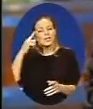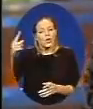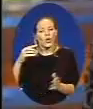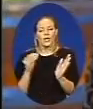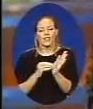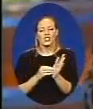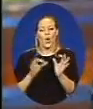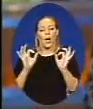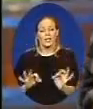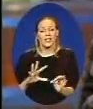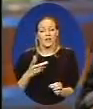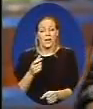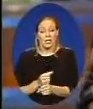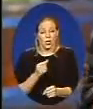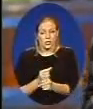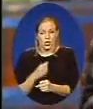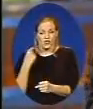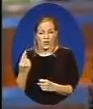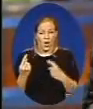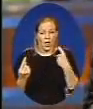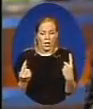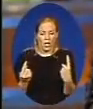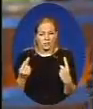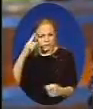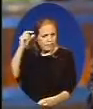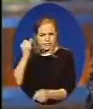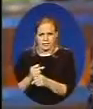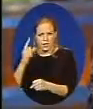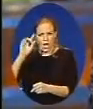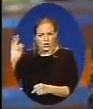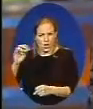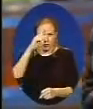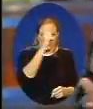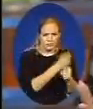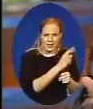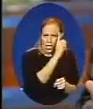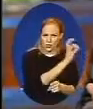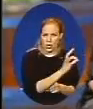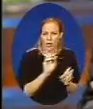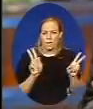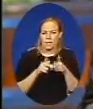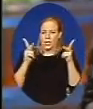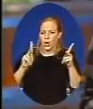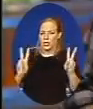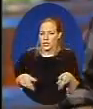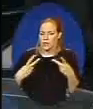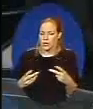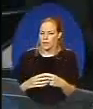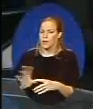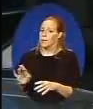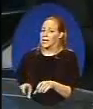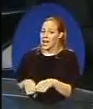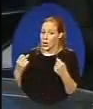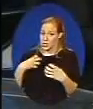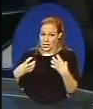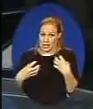אתה עושה כשכל צד מתבצר בעמדה שלו ואתה לא מגיע לידי פתרון. ובלי להרוס את